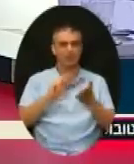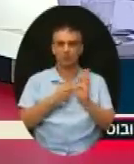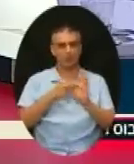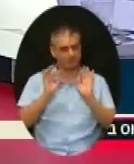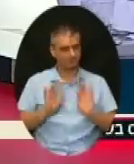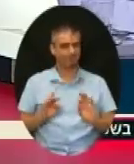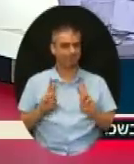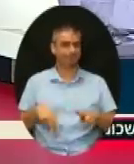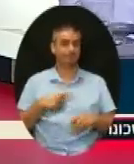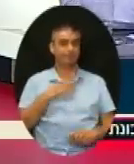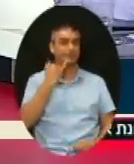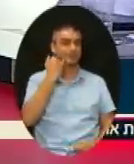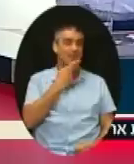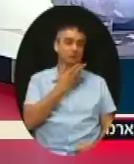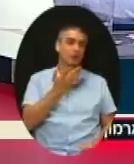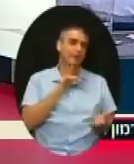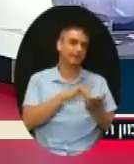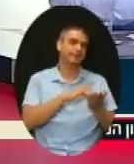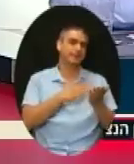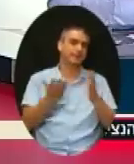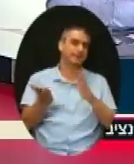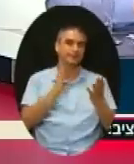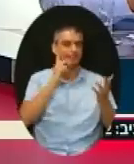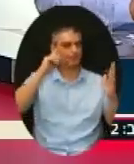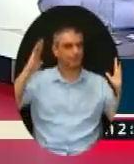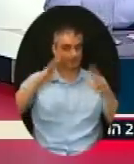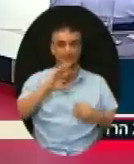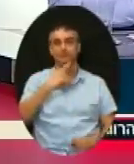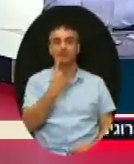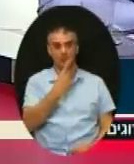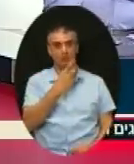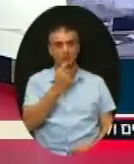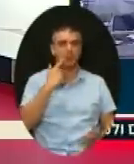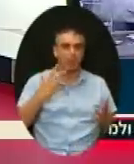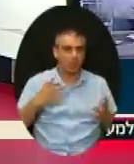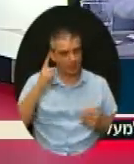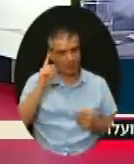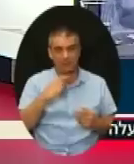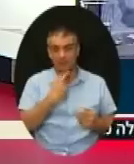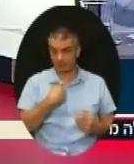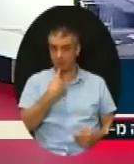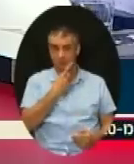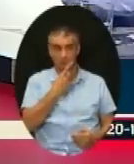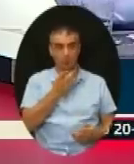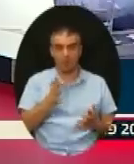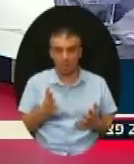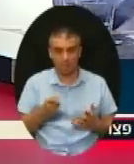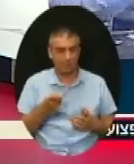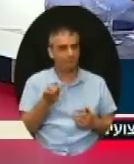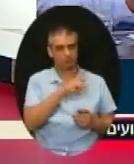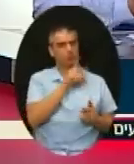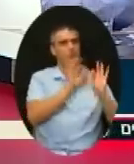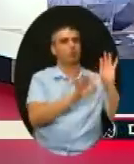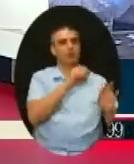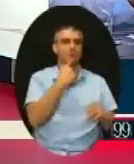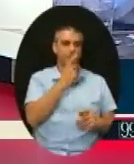אופרטיבית משמעותית. הרצוג נמצא שם איפשהו בין הפטיש לסדן, מצד אחד שהוא קצת מגומגם, אז אנחנו אומרים לו שהוא מגומגם, ומצד שני שהוא תוקף,